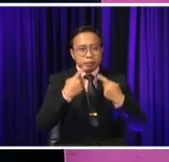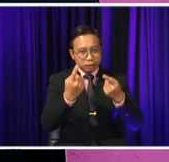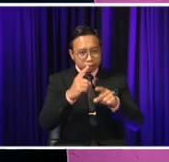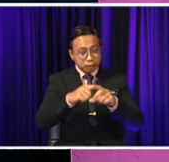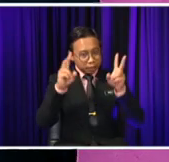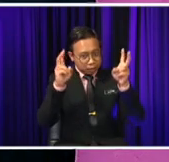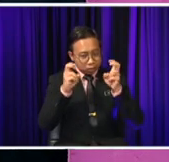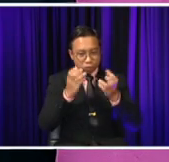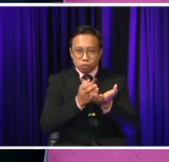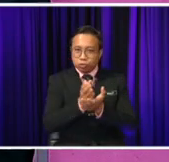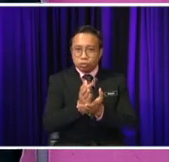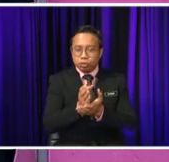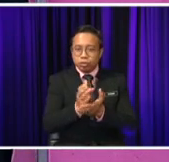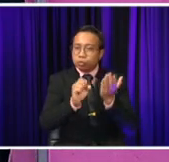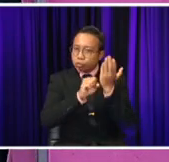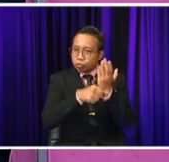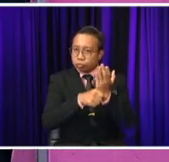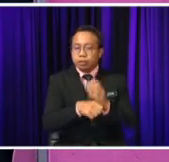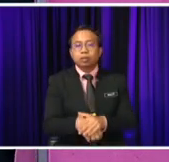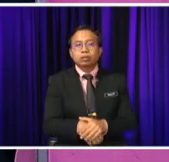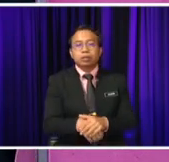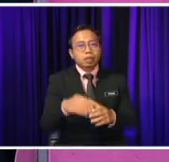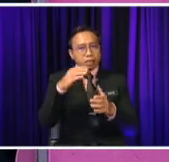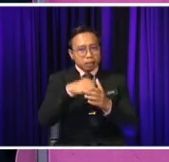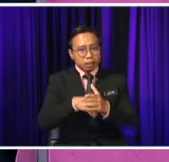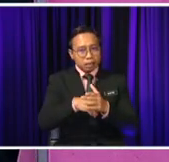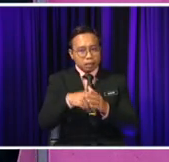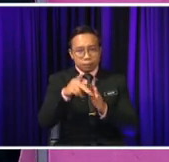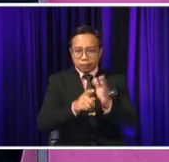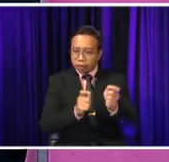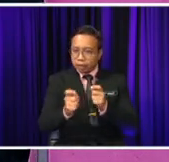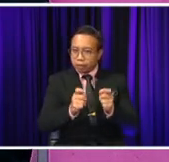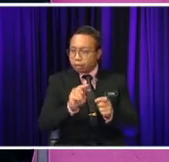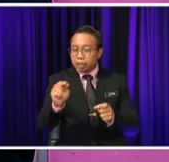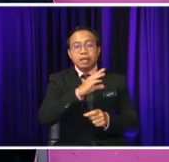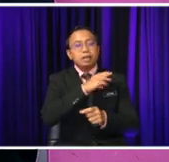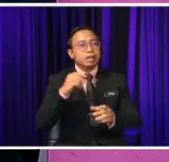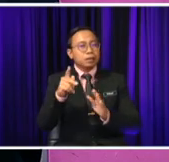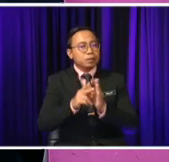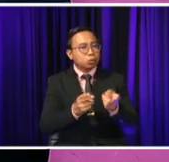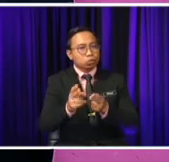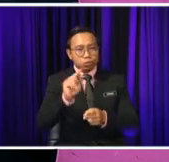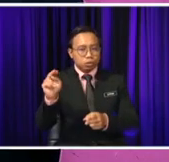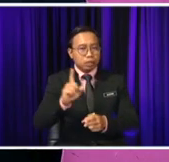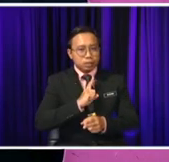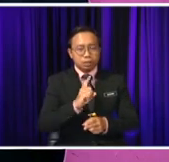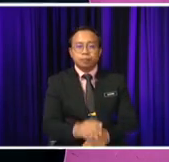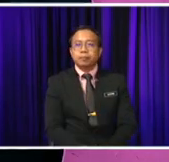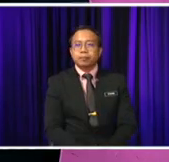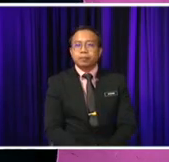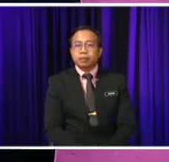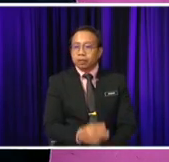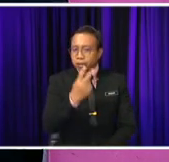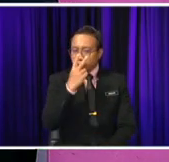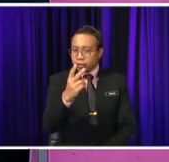yaitu sumber-sumber atau sumber dalam pentabiran dan pengurusan Islam bagaimana kalau